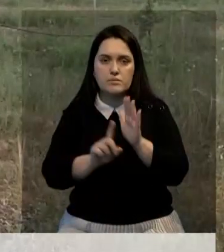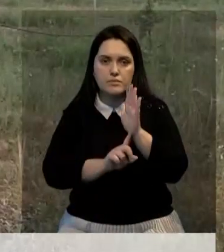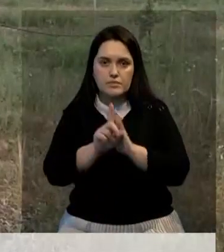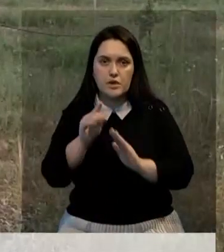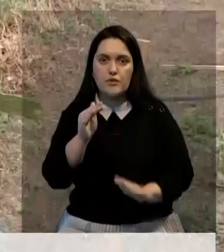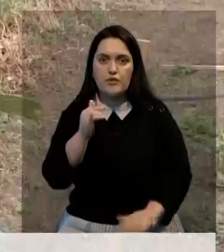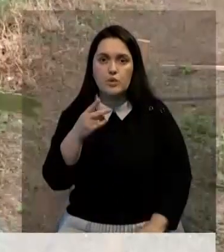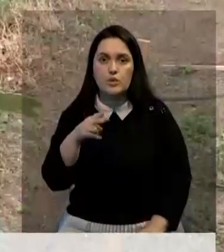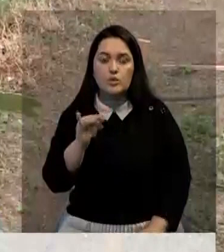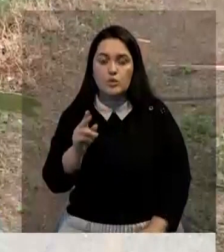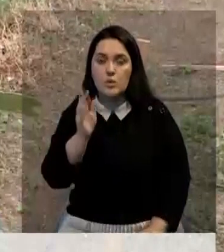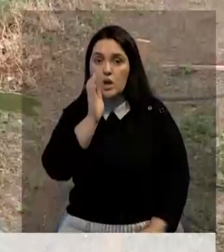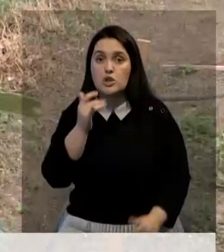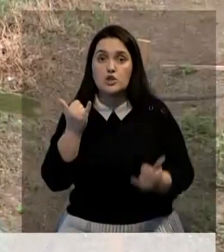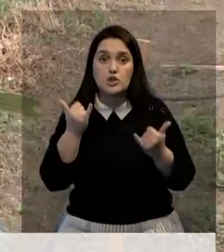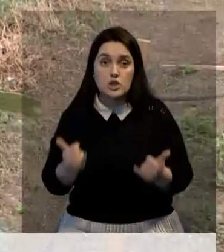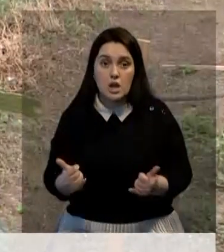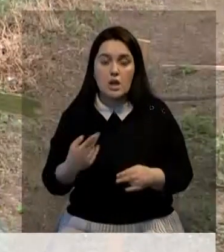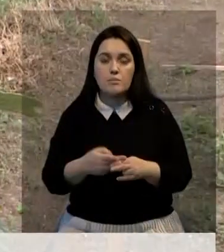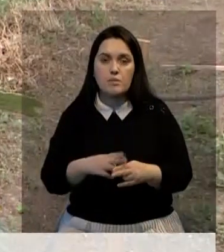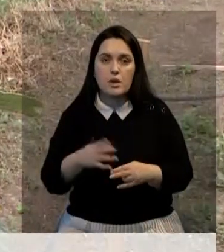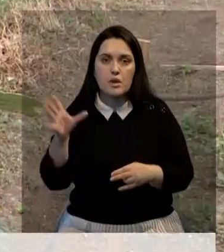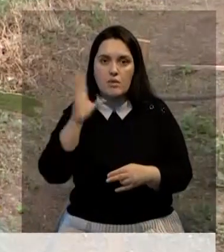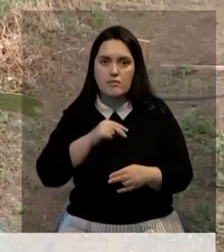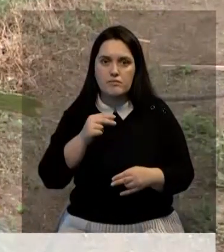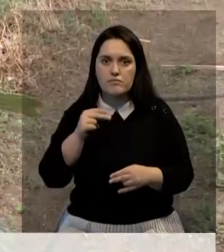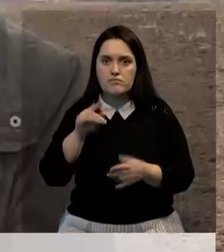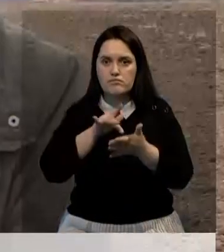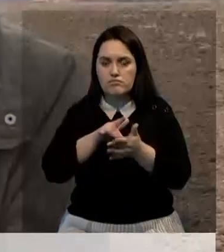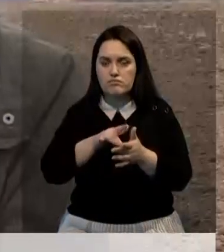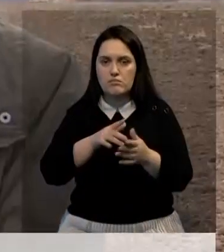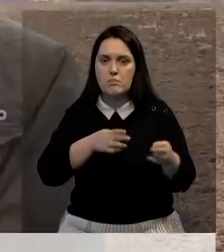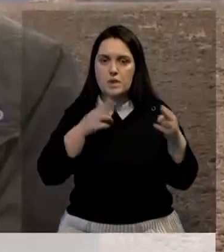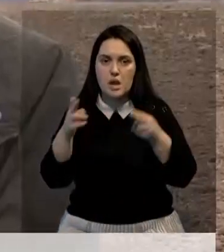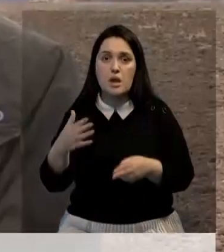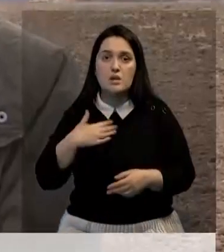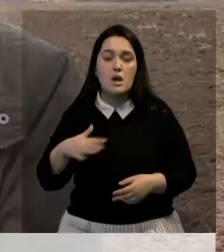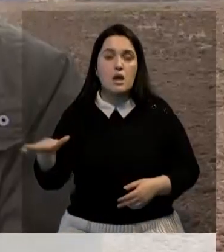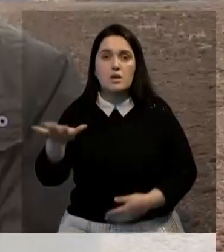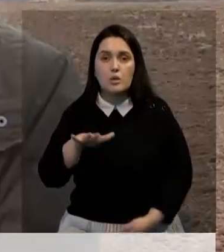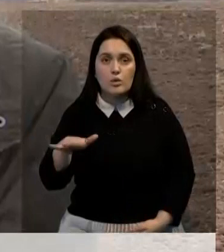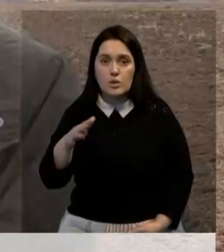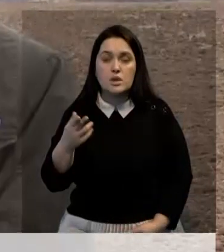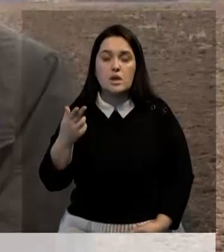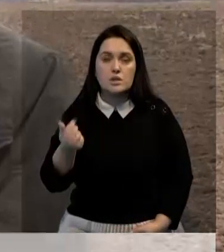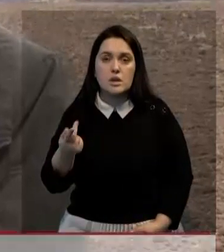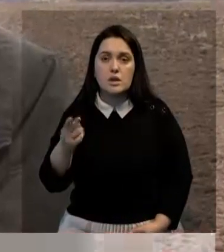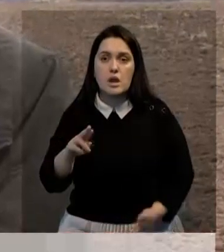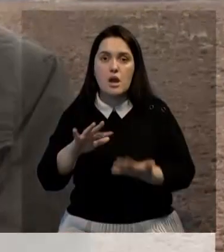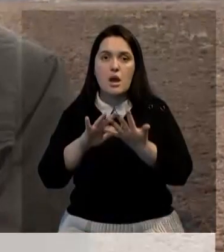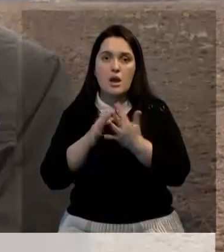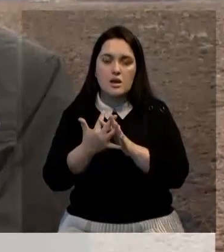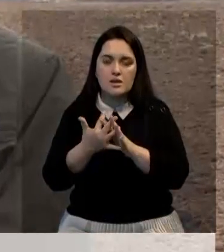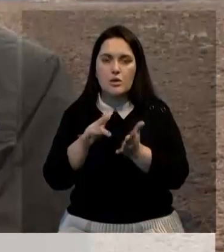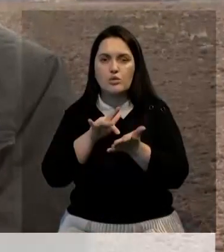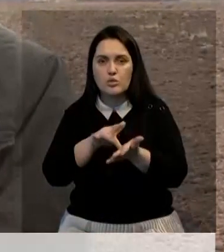масштабах но уже сейчас её ореховый сад стал объектом агротуризма наш регион да для агротуризма очень